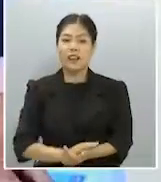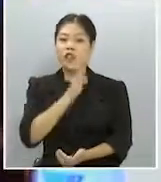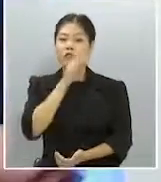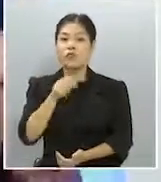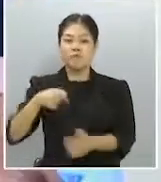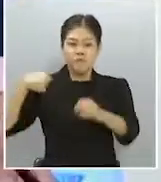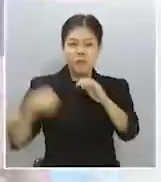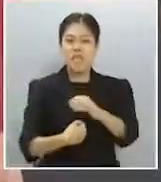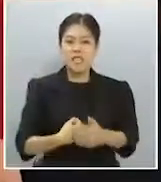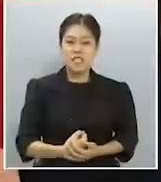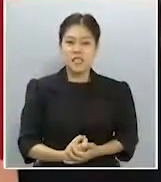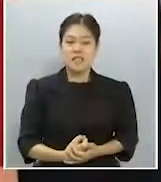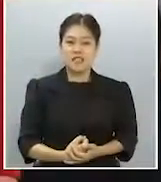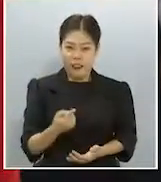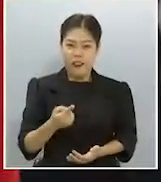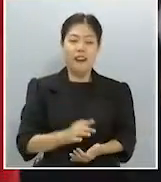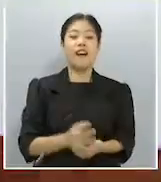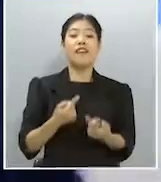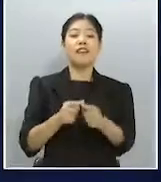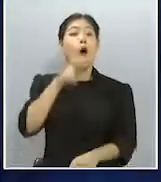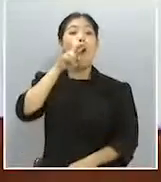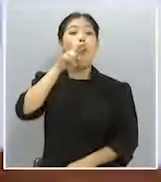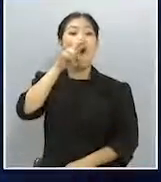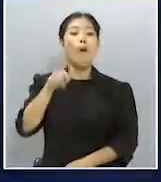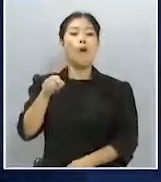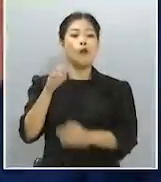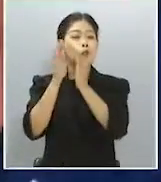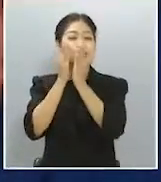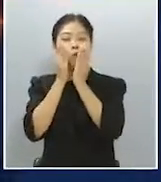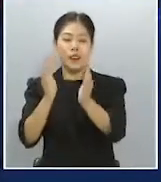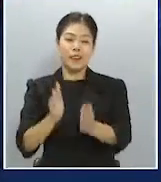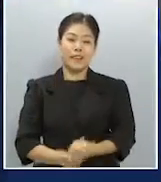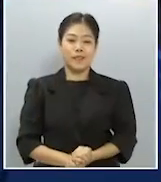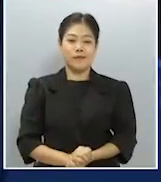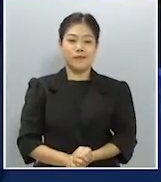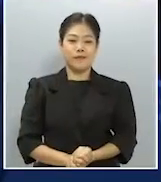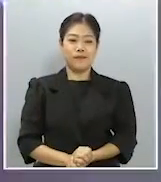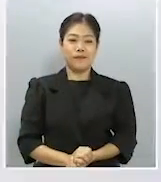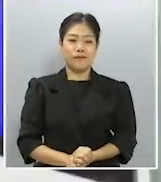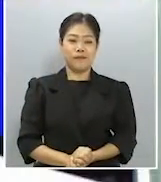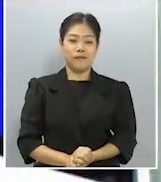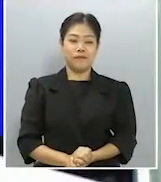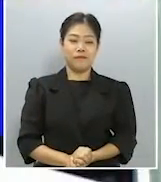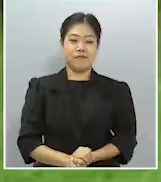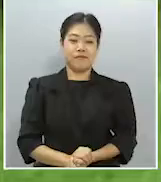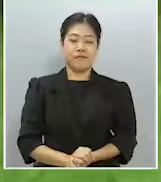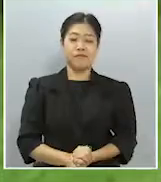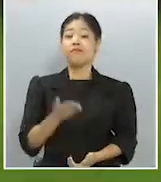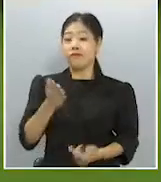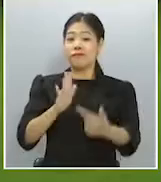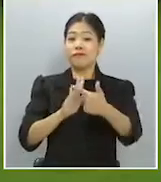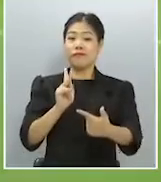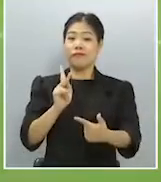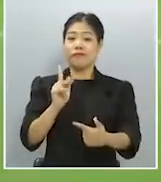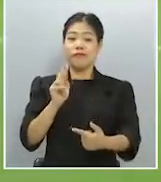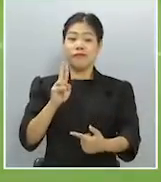างนี้แต่ถ้าคุณเป็นเด็กหง นี่ ป๋อครับบ้าบอลจริงฮะส่วนเกรทนี่ผมกับเขาเนี่